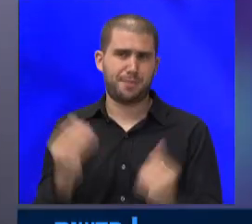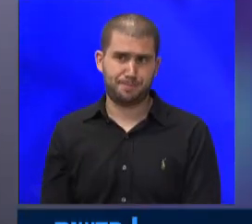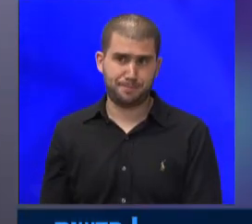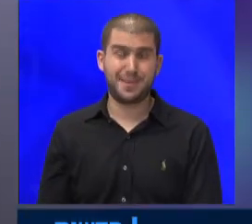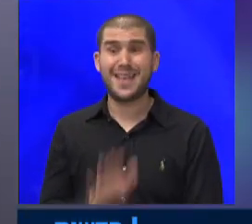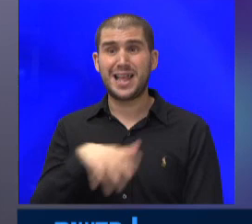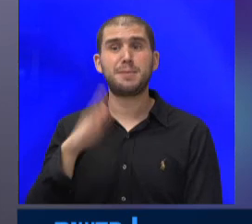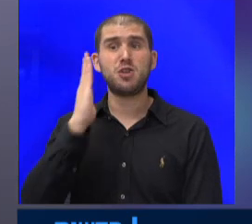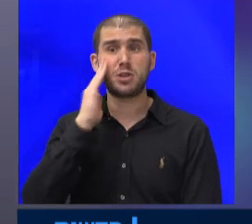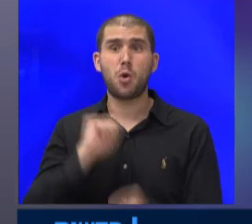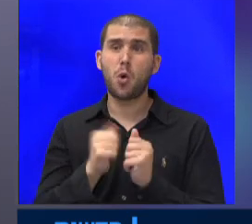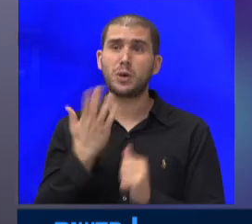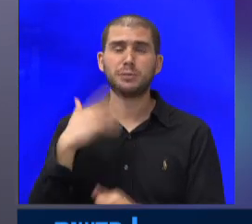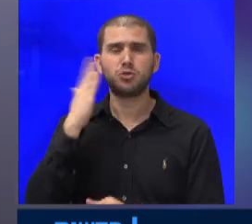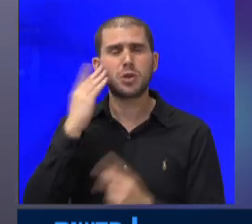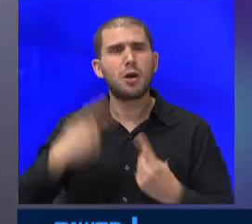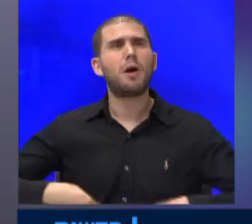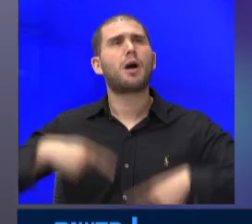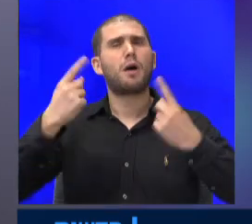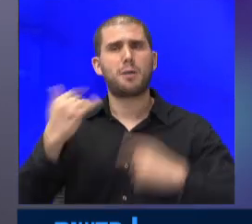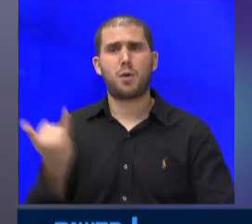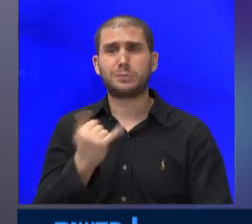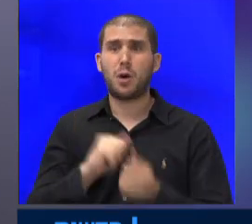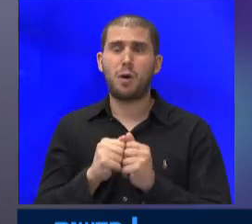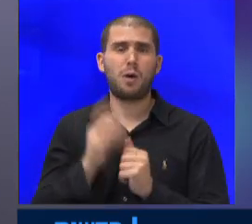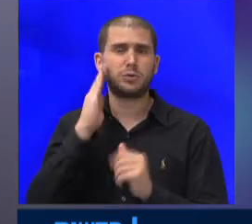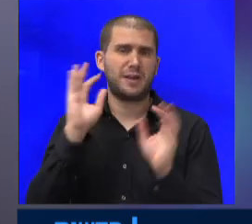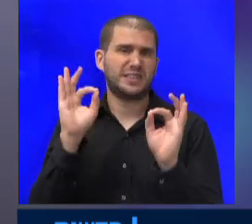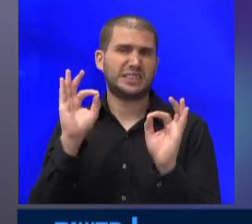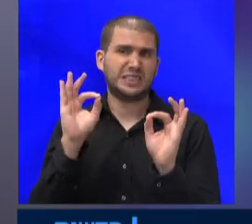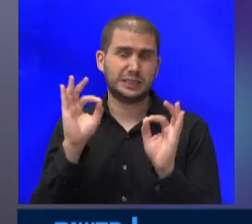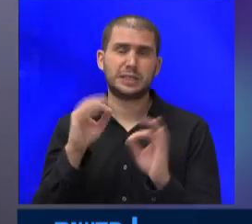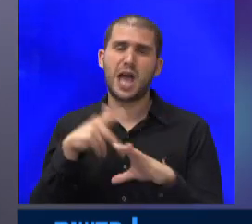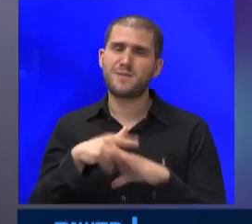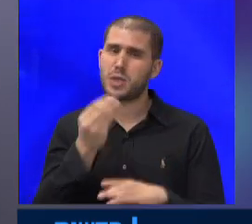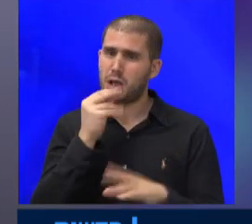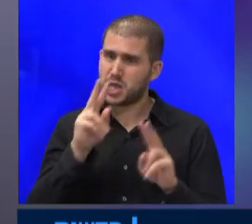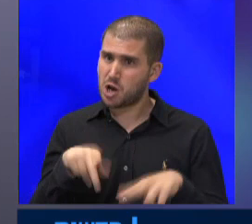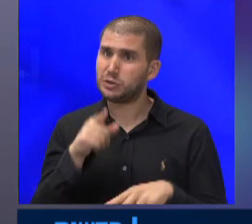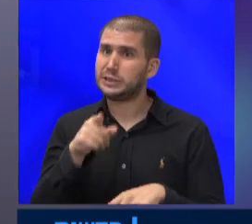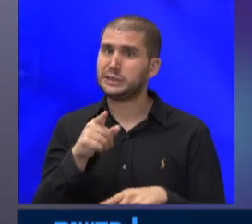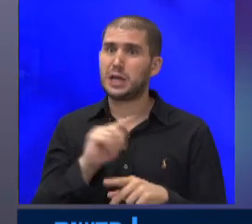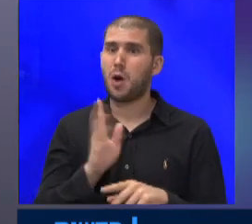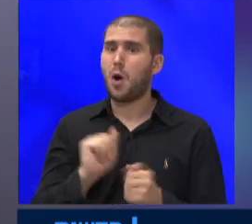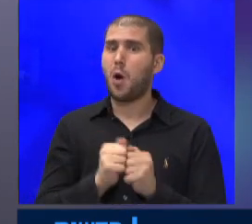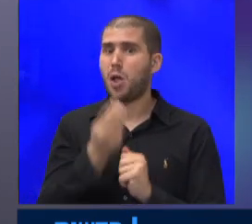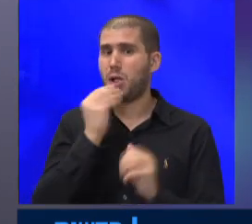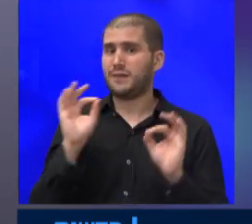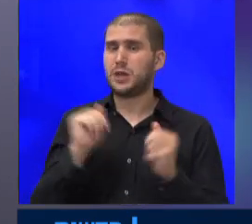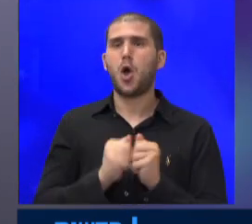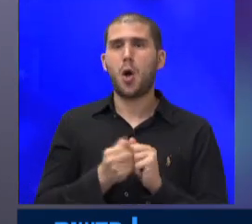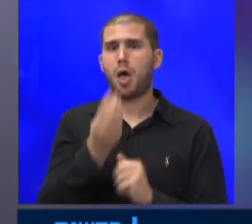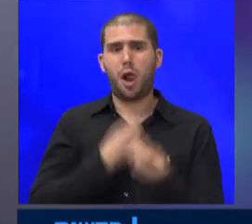או רוצים לישון כל הזמן, או לא ישנים בכלל. הפרעות אכילה, שזה או לא לאכול בכלל, או לאכול באופן